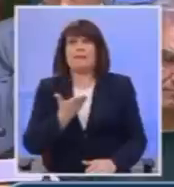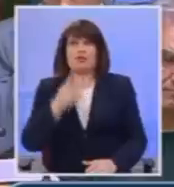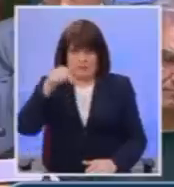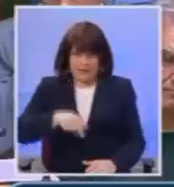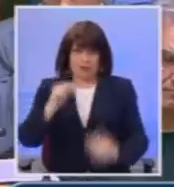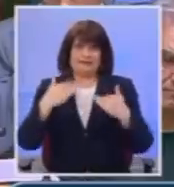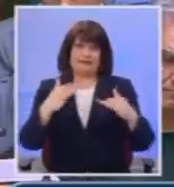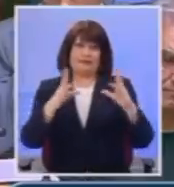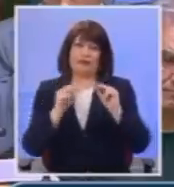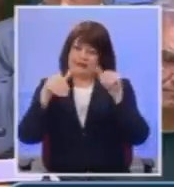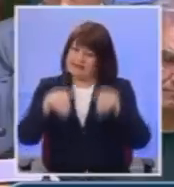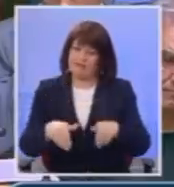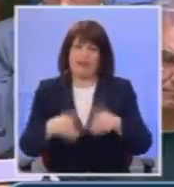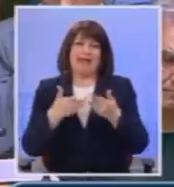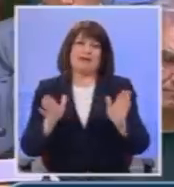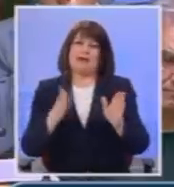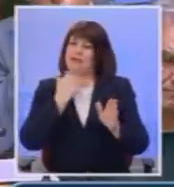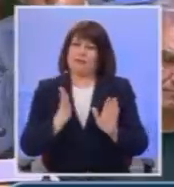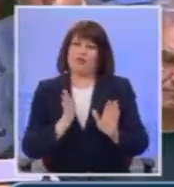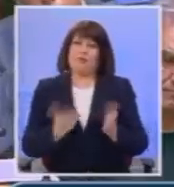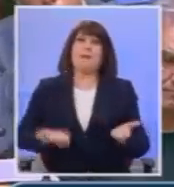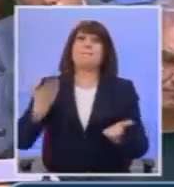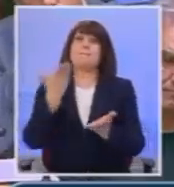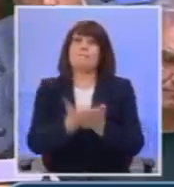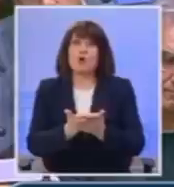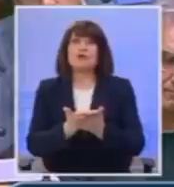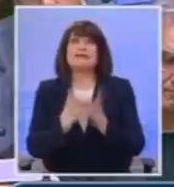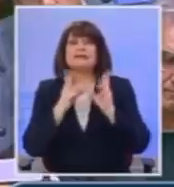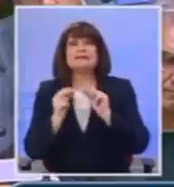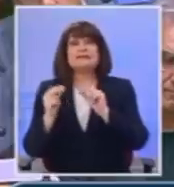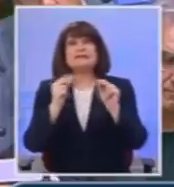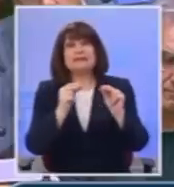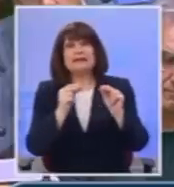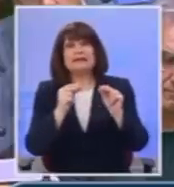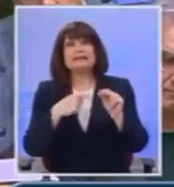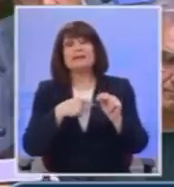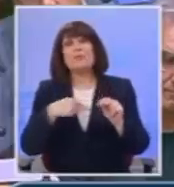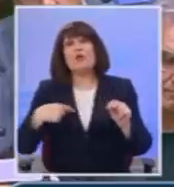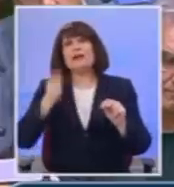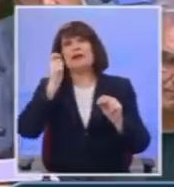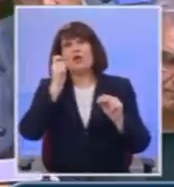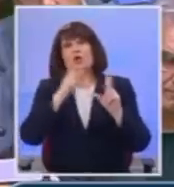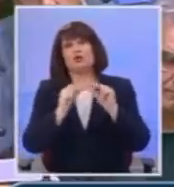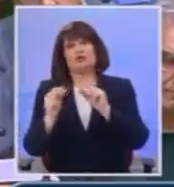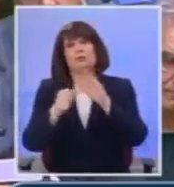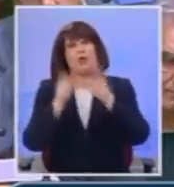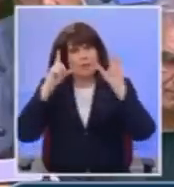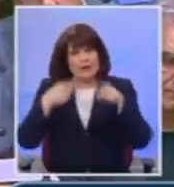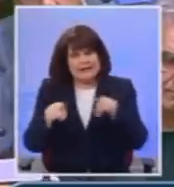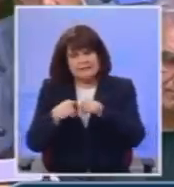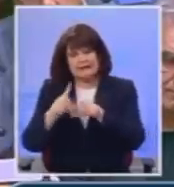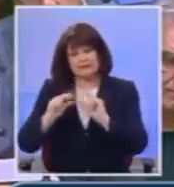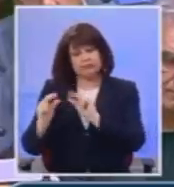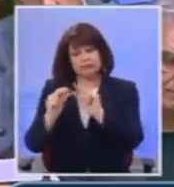μέσα στο Κοινοβούλιο, και το σέβομαι. Επαναφέρω την πρότασή μου για μια συζήτηση σε επίπεδο αρχηγών μαζί με τον πρόεδρο της Δημοκρατίας.